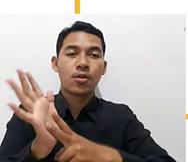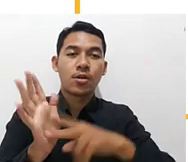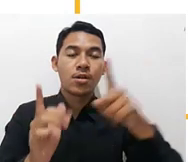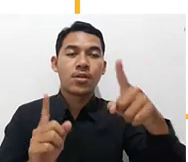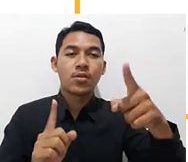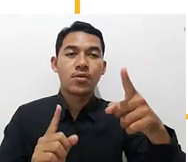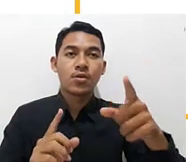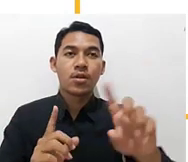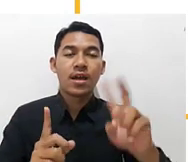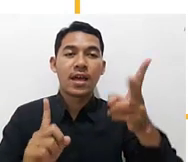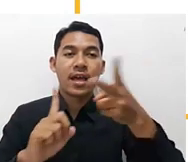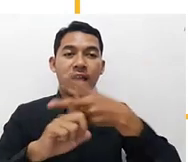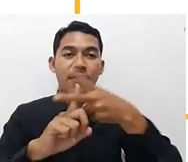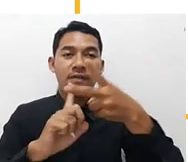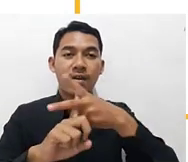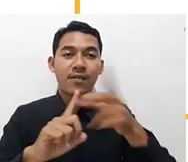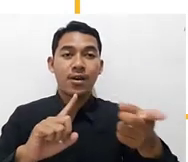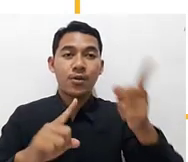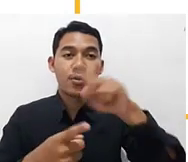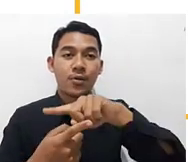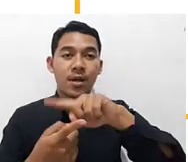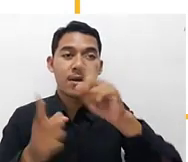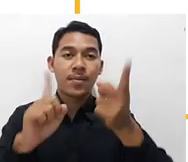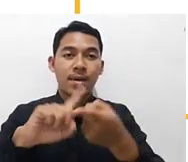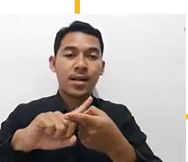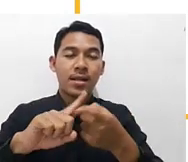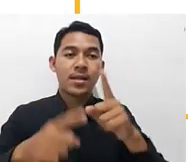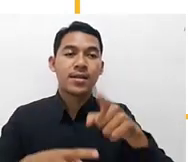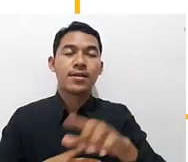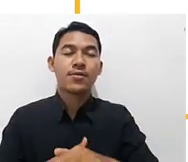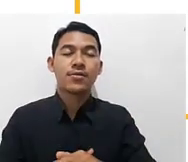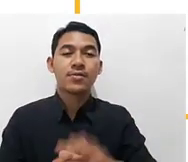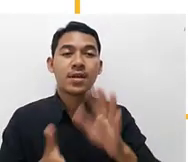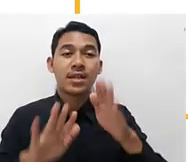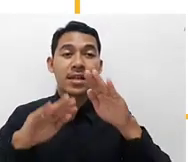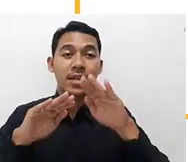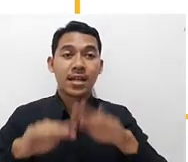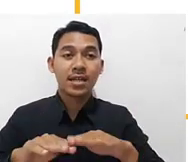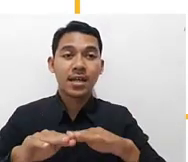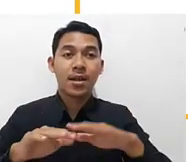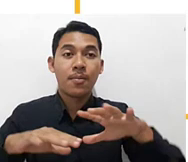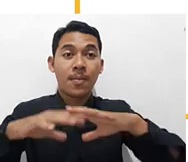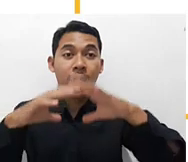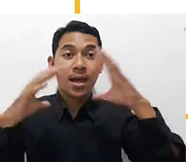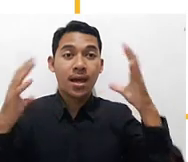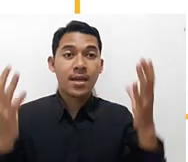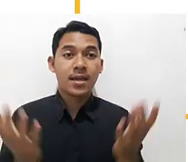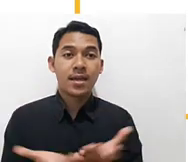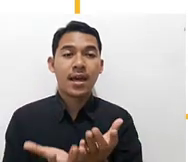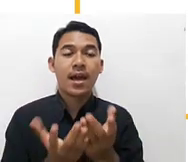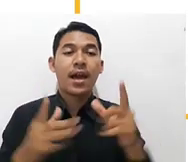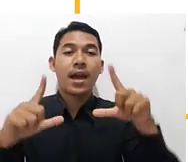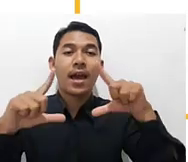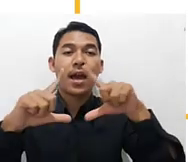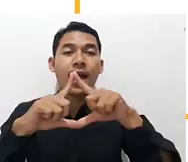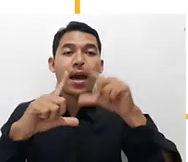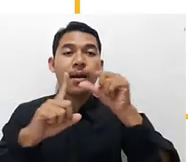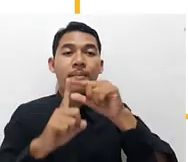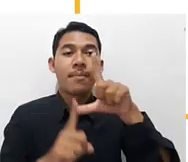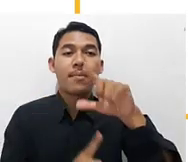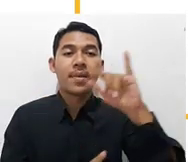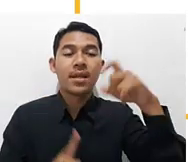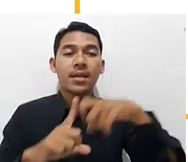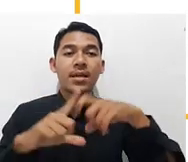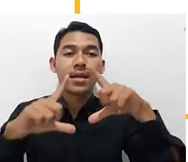flip-flop ini merupakan rangkaian elektronika digital yang mendasari banyak aplikasi. Nah, biasanya diterapkan terhadap mikroprosesor, latch, buffer, dan